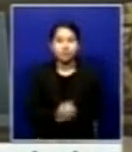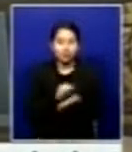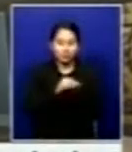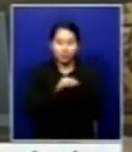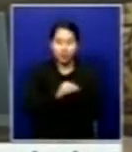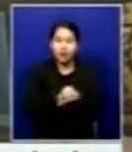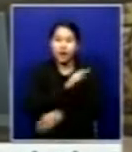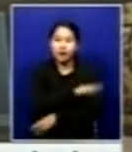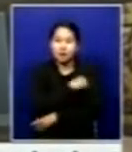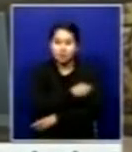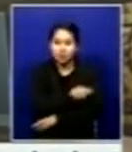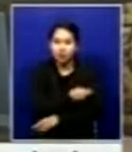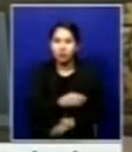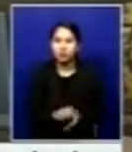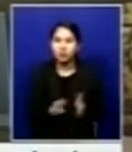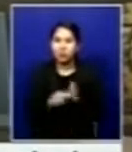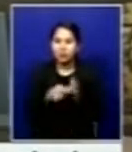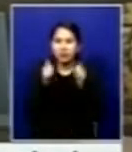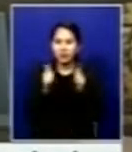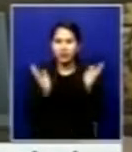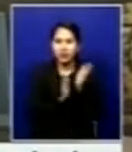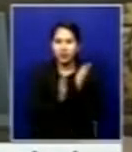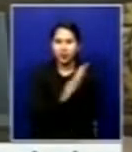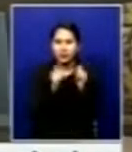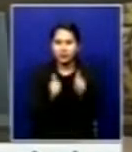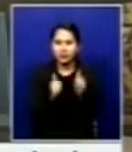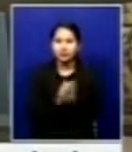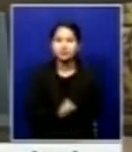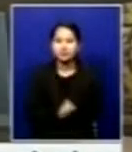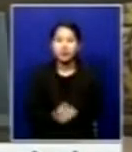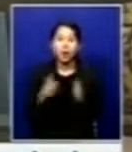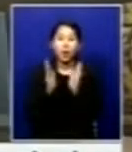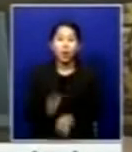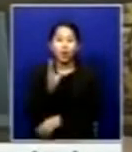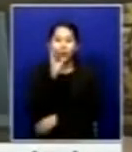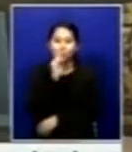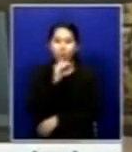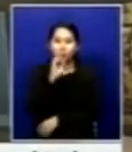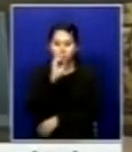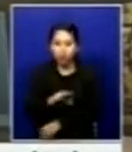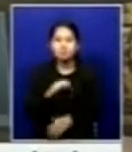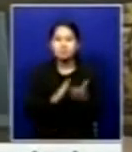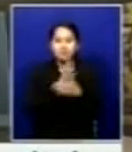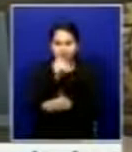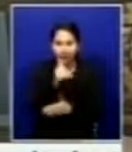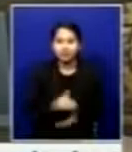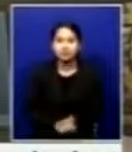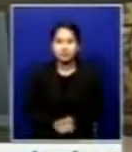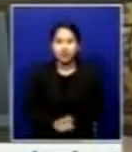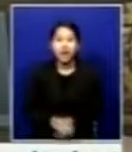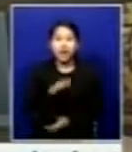แพทย์การสนับสนุนอันนี้เป็นสิ่งที่ควรยกย่องครับเป็นสิ่งที่คนบอกว่าเป็นผลสำเร็จแม้ไม่มีรัฐบาลผมท้า